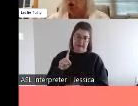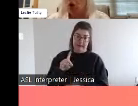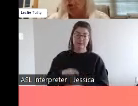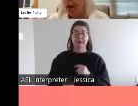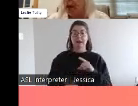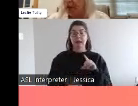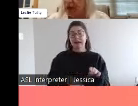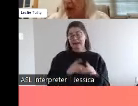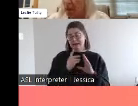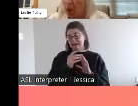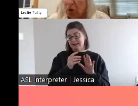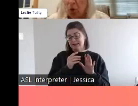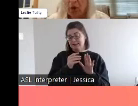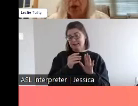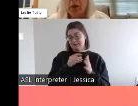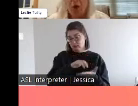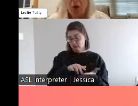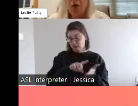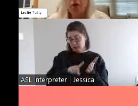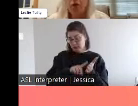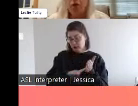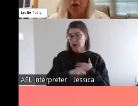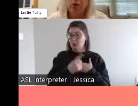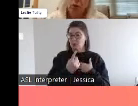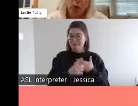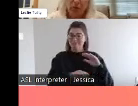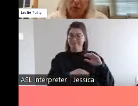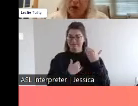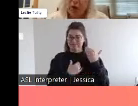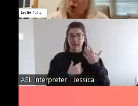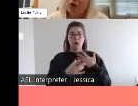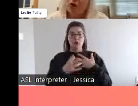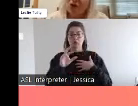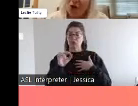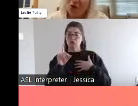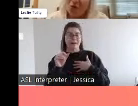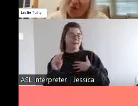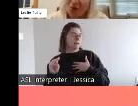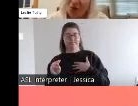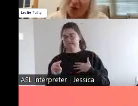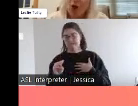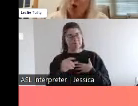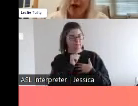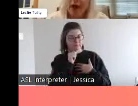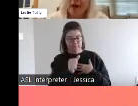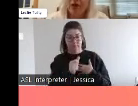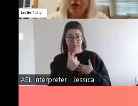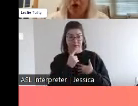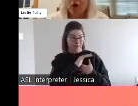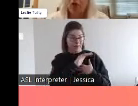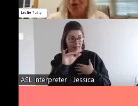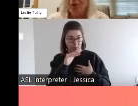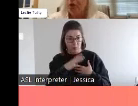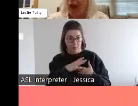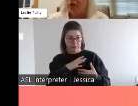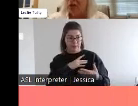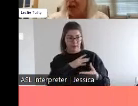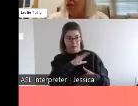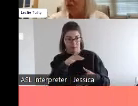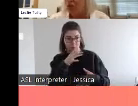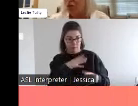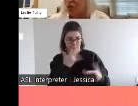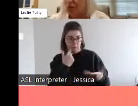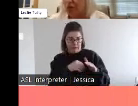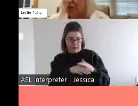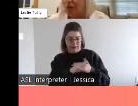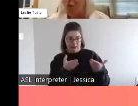quotidiennes. Quant aux limites de cette étude, c'est un échantillon non aléatoire. Les femmes à qui nous avons parlé